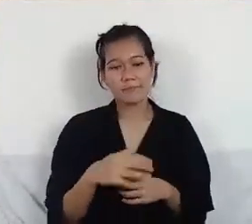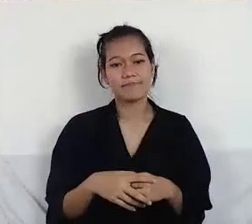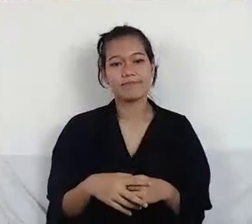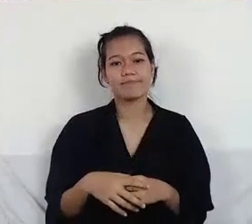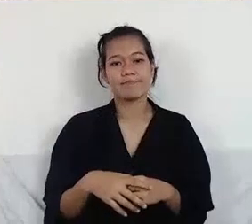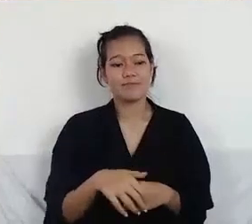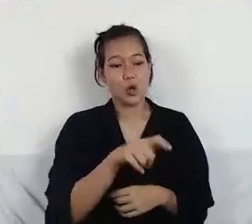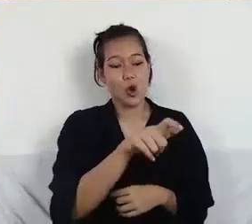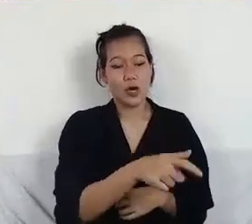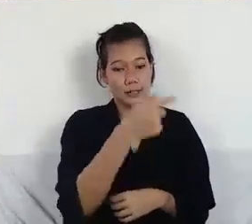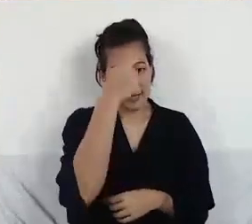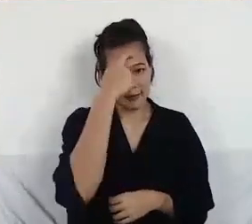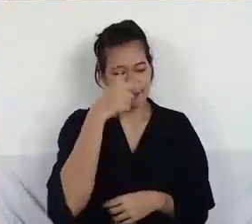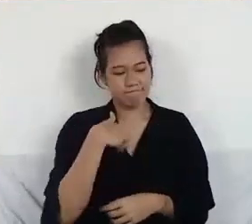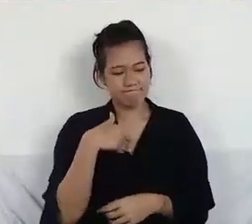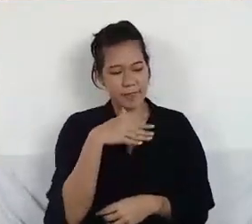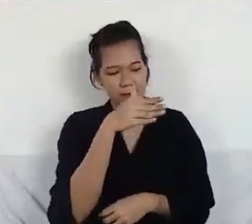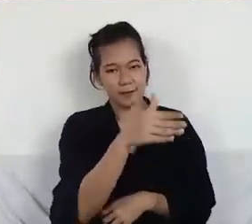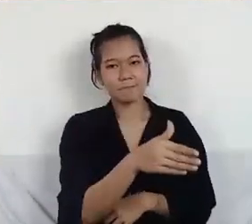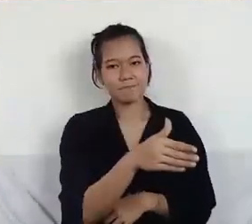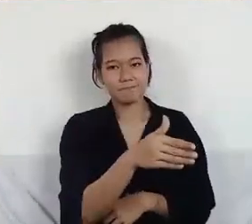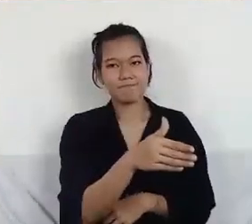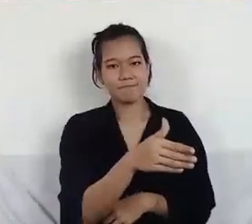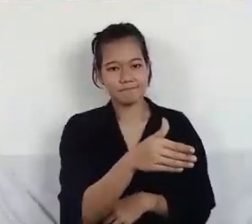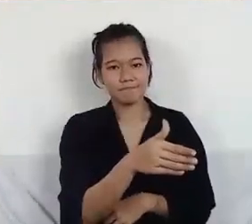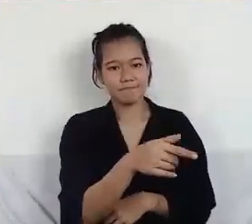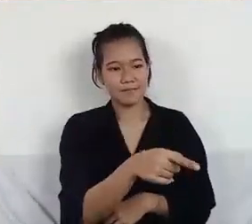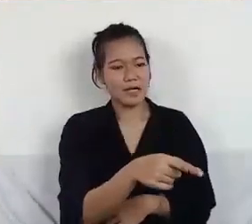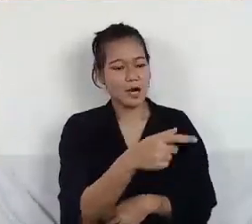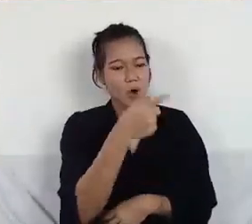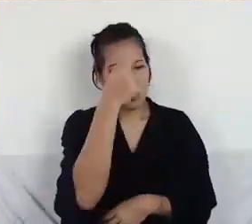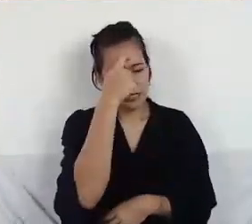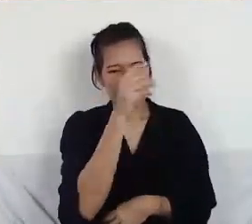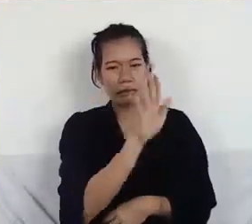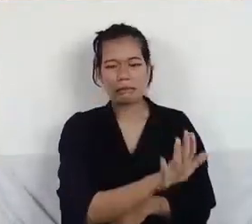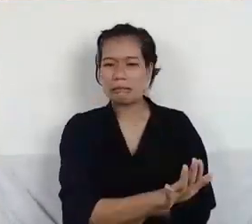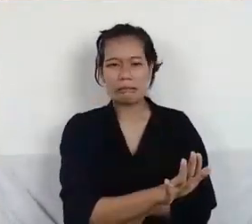mengunjungi orang yang sakit, ya. Yang sudah enggak bisa kemana-mana.